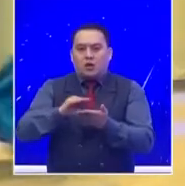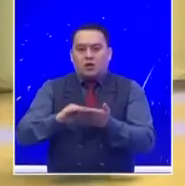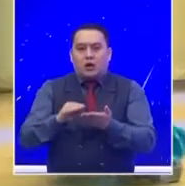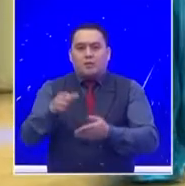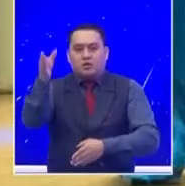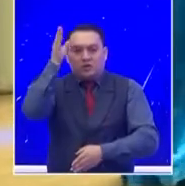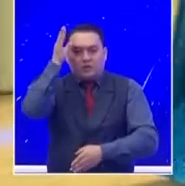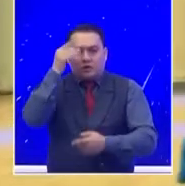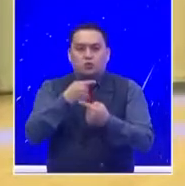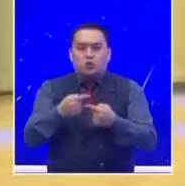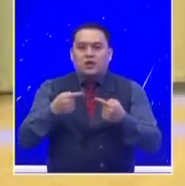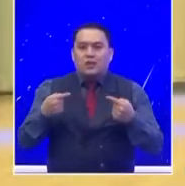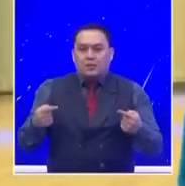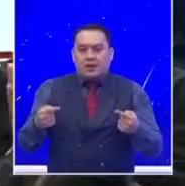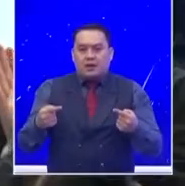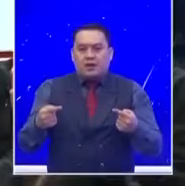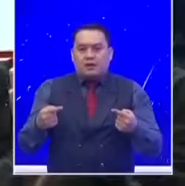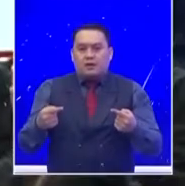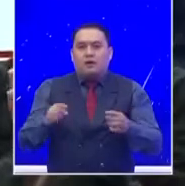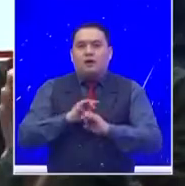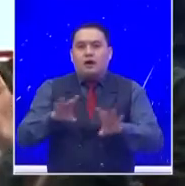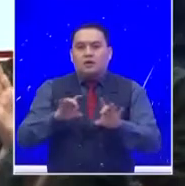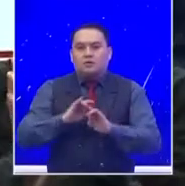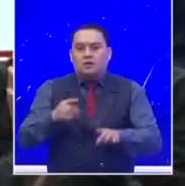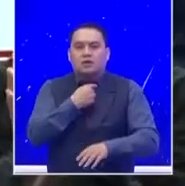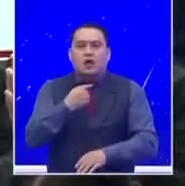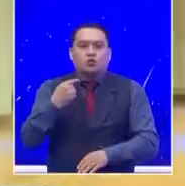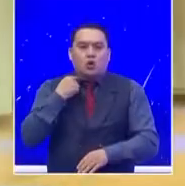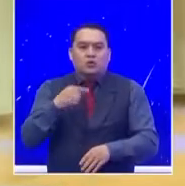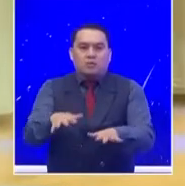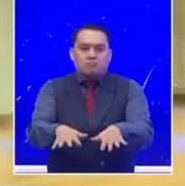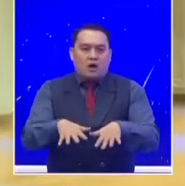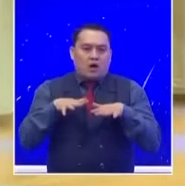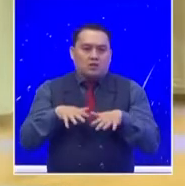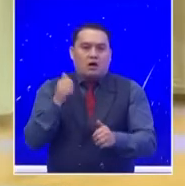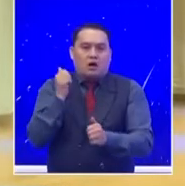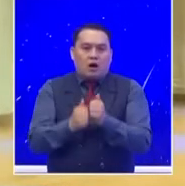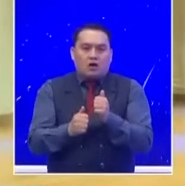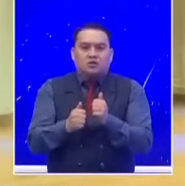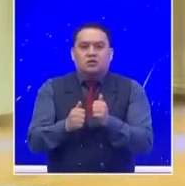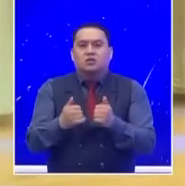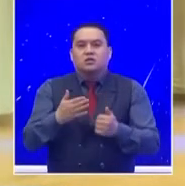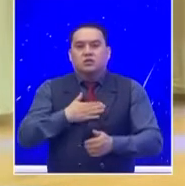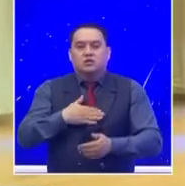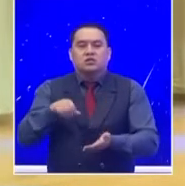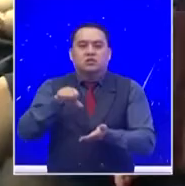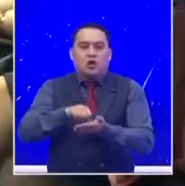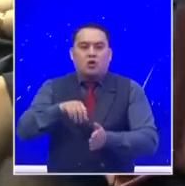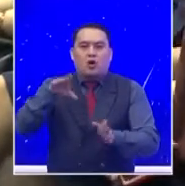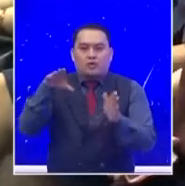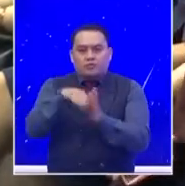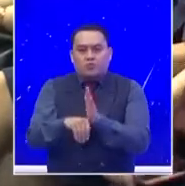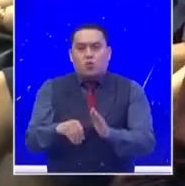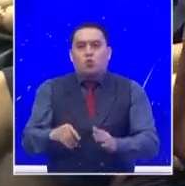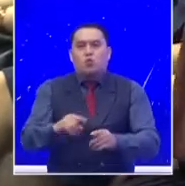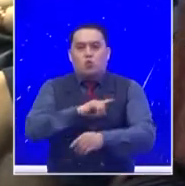работники образования и многие другие. Как заявил секретарь Талдыкурганского маслихата, каждый из вышедших на сцену внес особый вклад